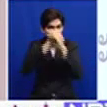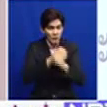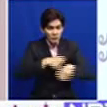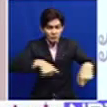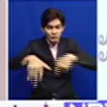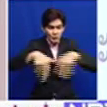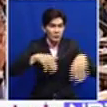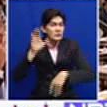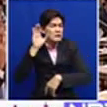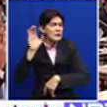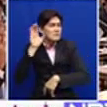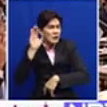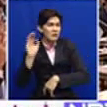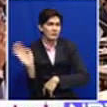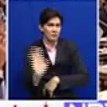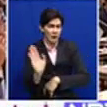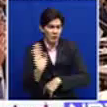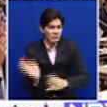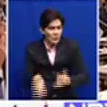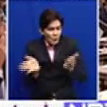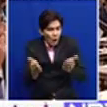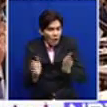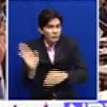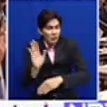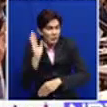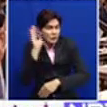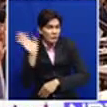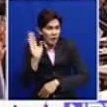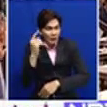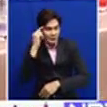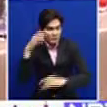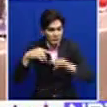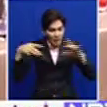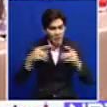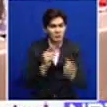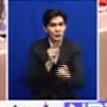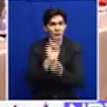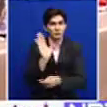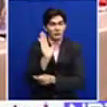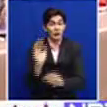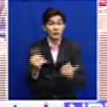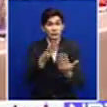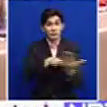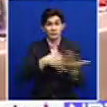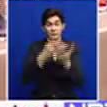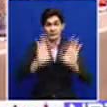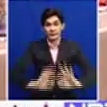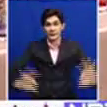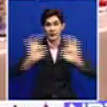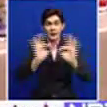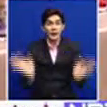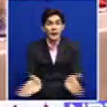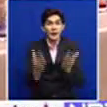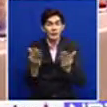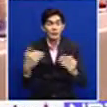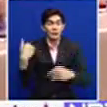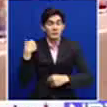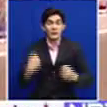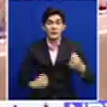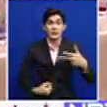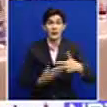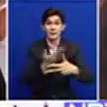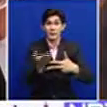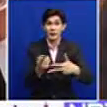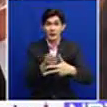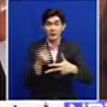ชาชนหลงเชื่อคำยุยงปลุกปั่นจนนำไปสู่ความขัดแย้งนโยบายสำคัญที่จะต้องขับเคลื่อนในพื้นที่3ด้าน